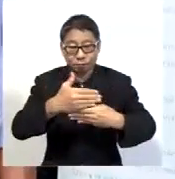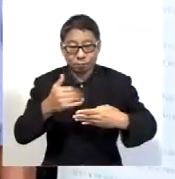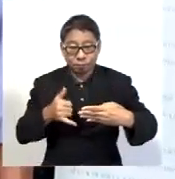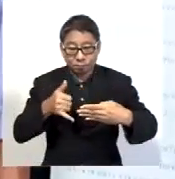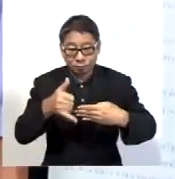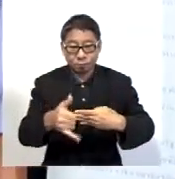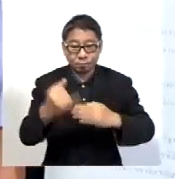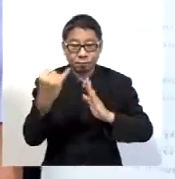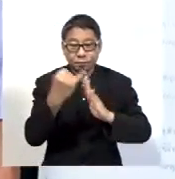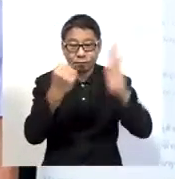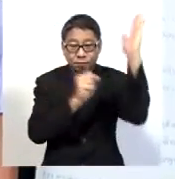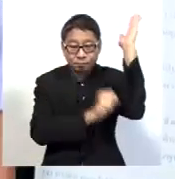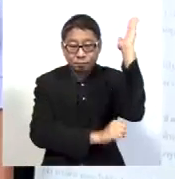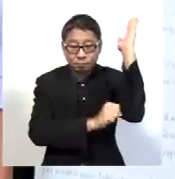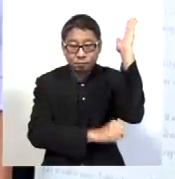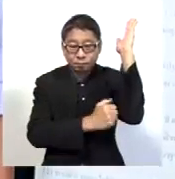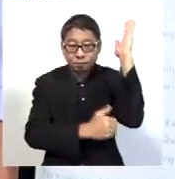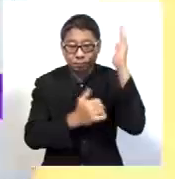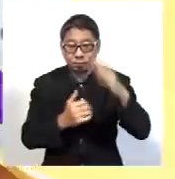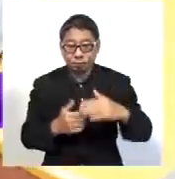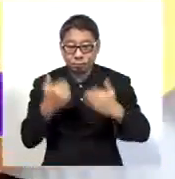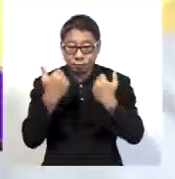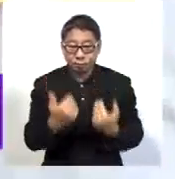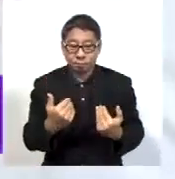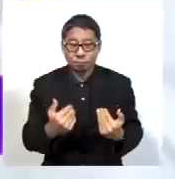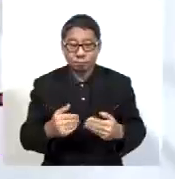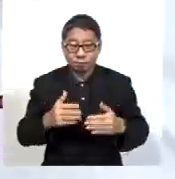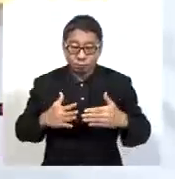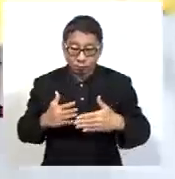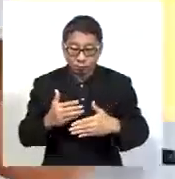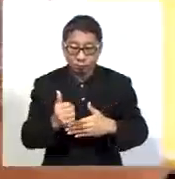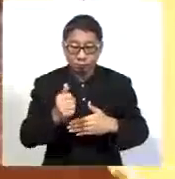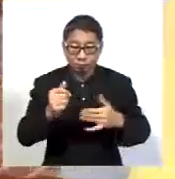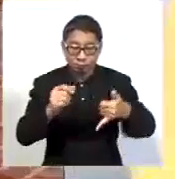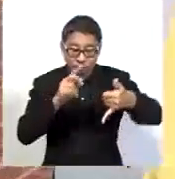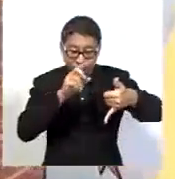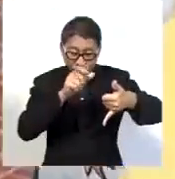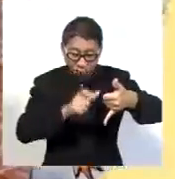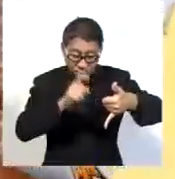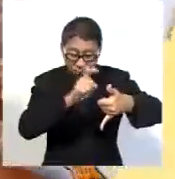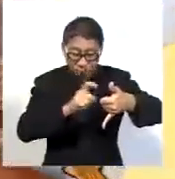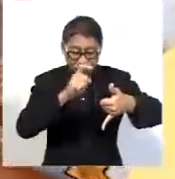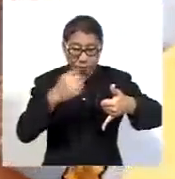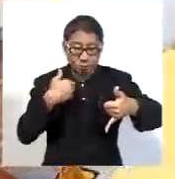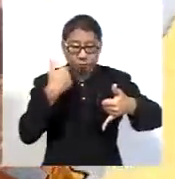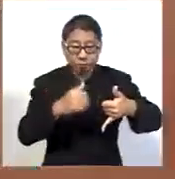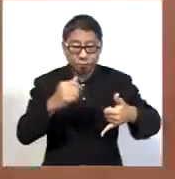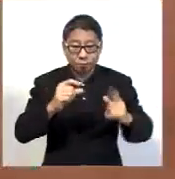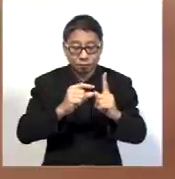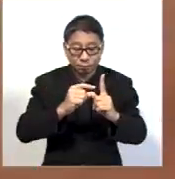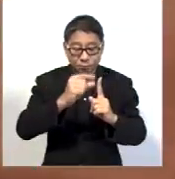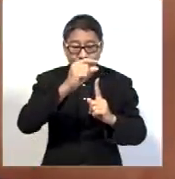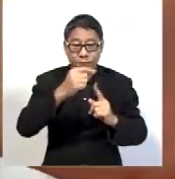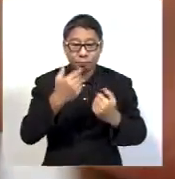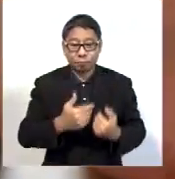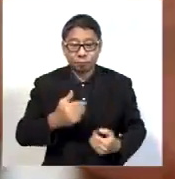ปาดังเบซาจังหวัดสงขลาเมื่อเดินทางมาถึงก็จะต้องผ่านการตรวจวัดอุณหภูมิร่างกายหลังจากนั้นจะต้องกร